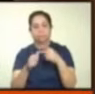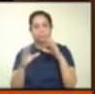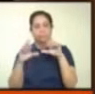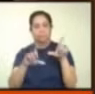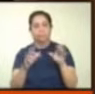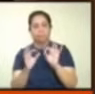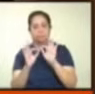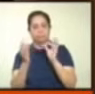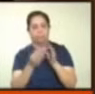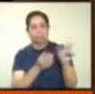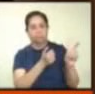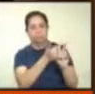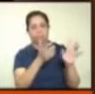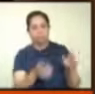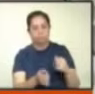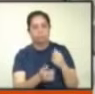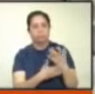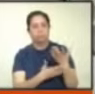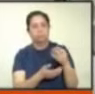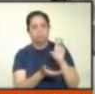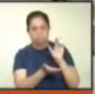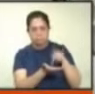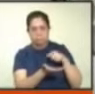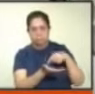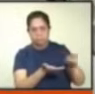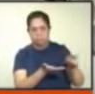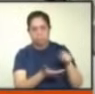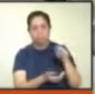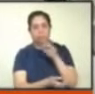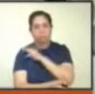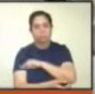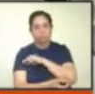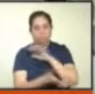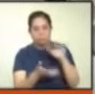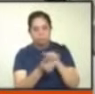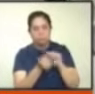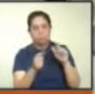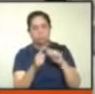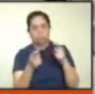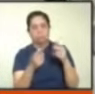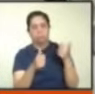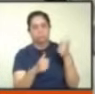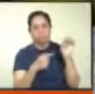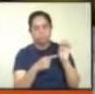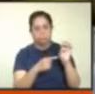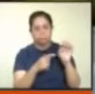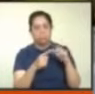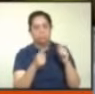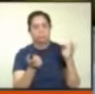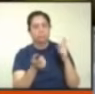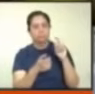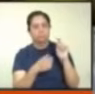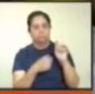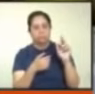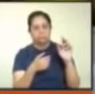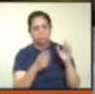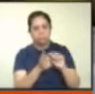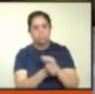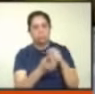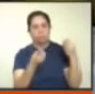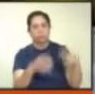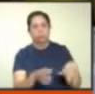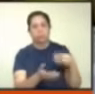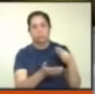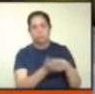ang pamilya ng mga biktima ng civil indemnity, moral damages, exemplary damages, temperate damages at loss of